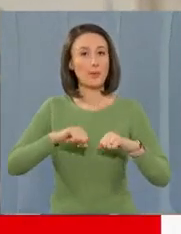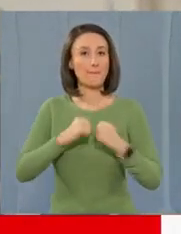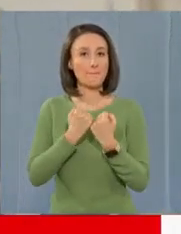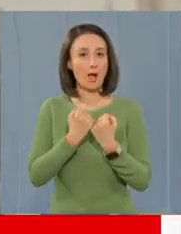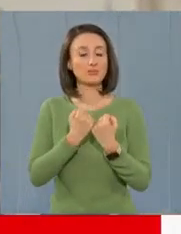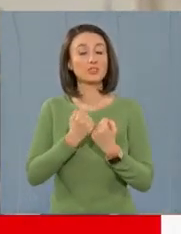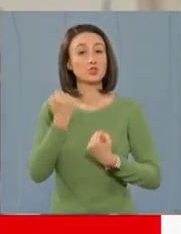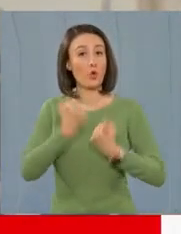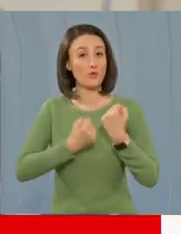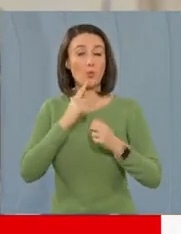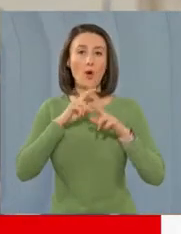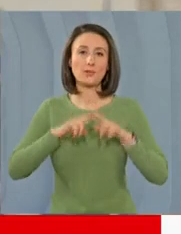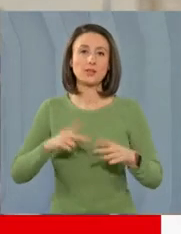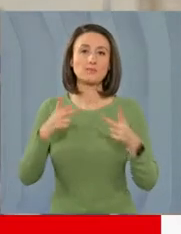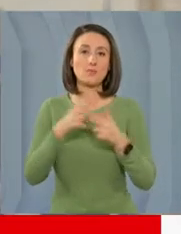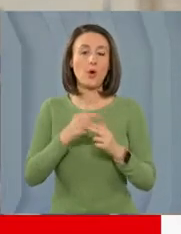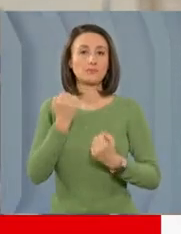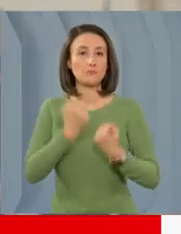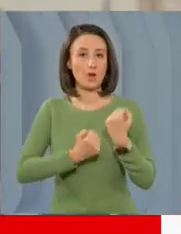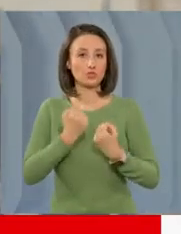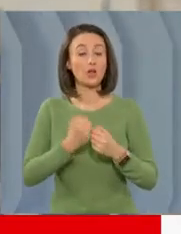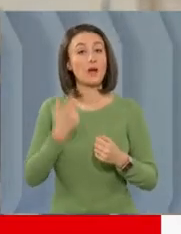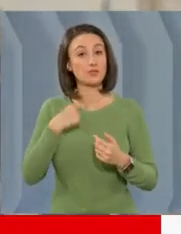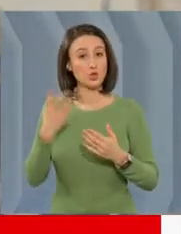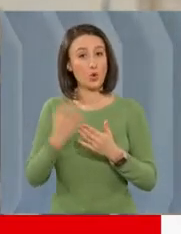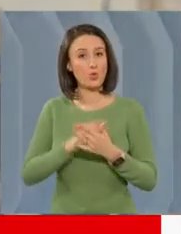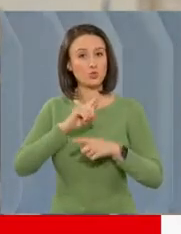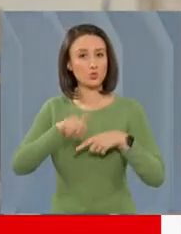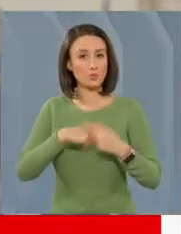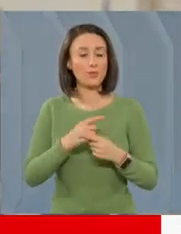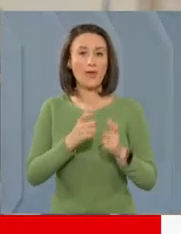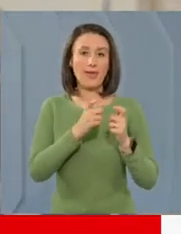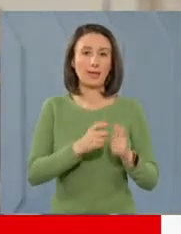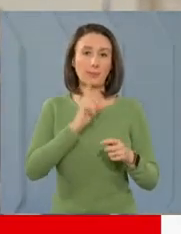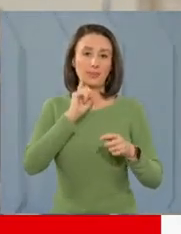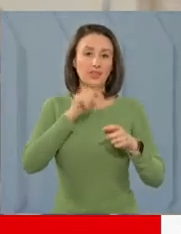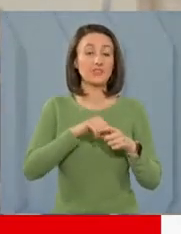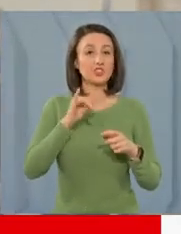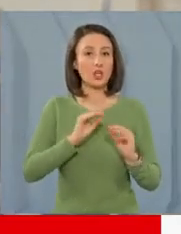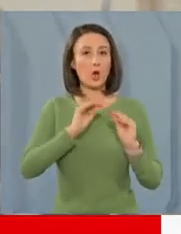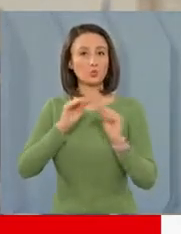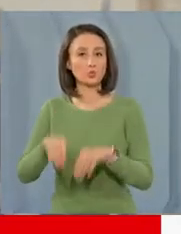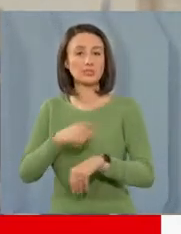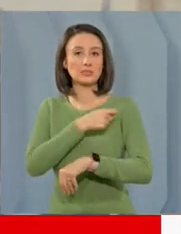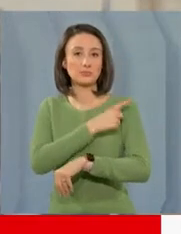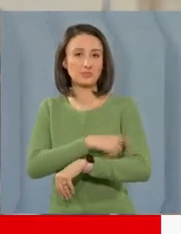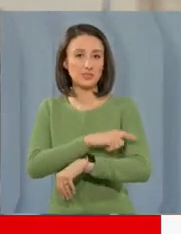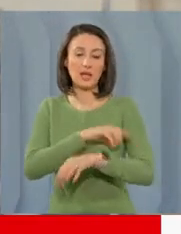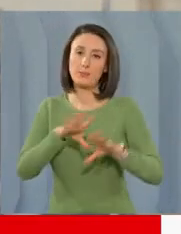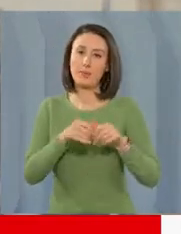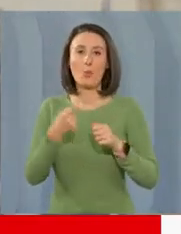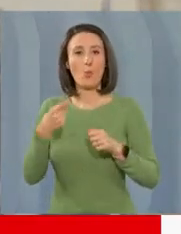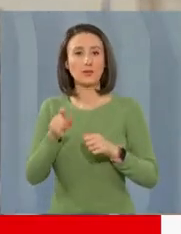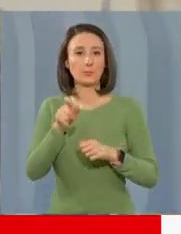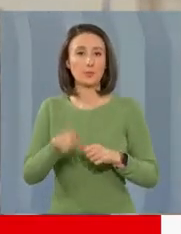însă conducătorul auto a rămas încarcerat în autoturism. A fost scos ulterior de către echipele de intervenție și transportat la spital alături de o